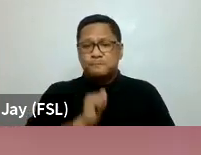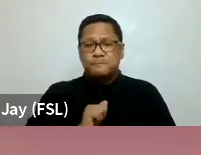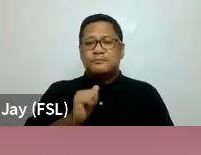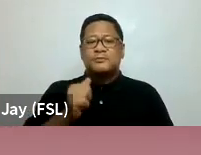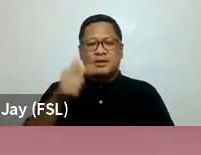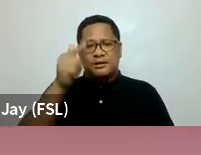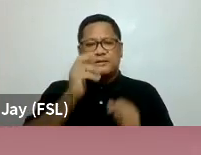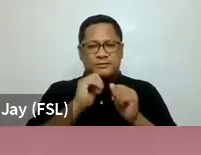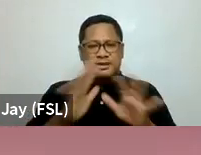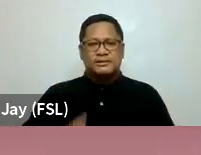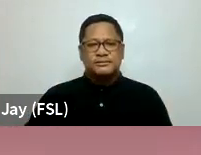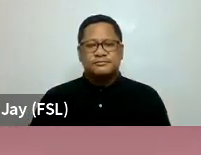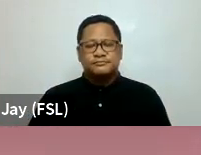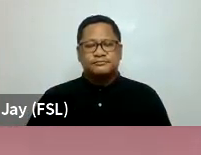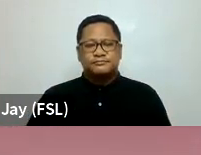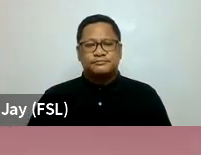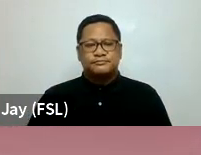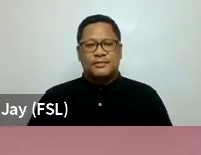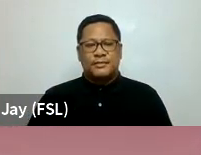bless.